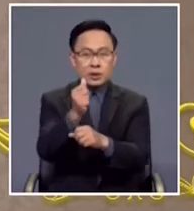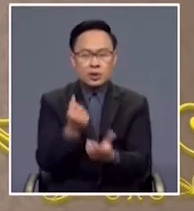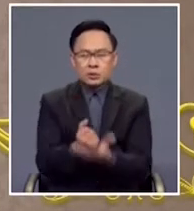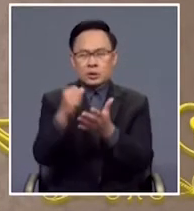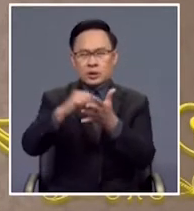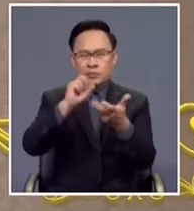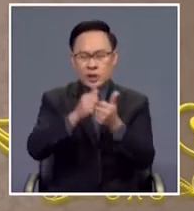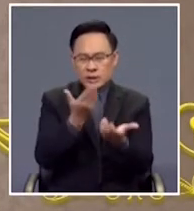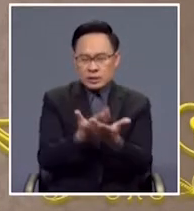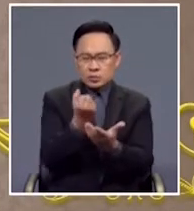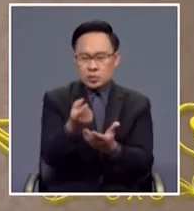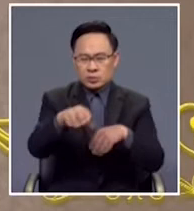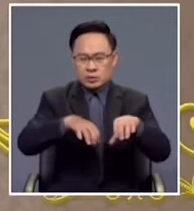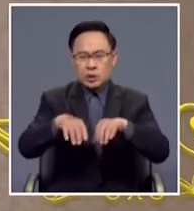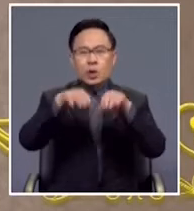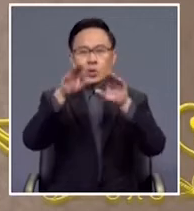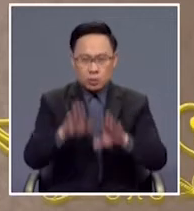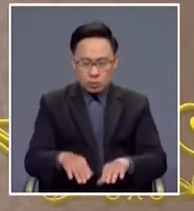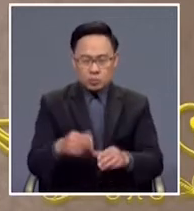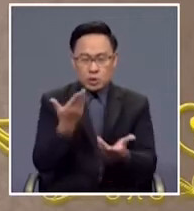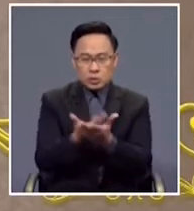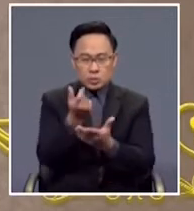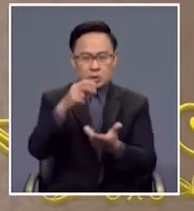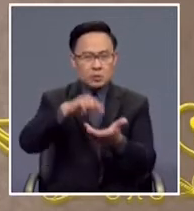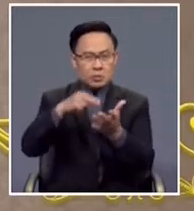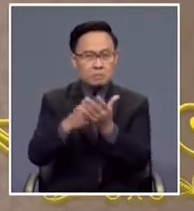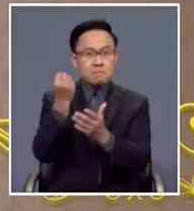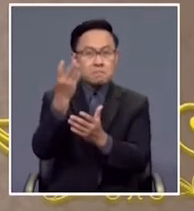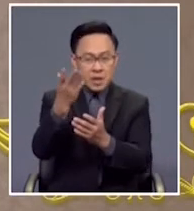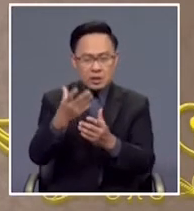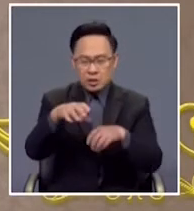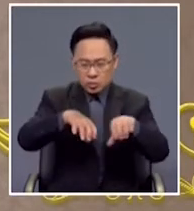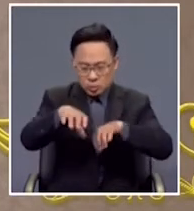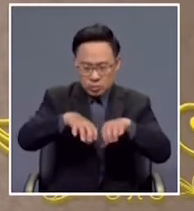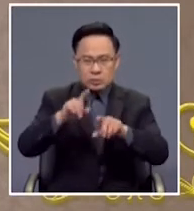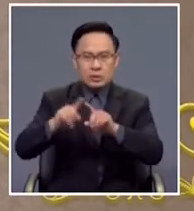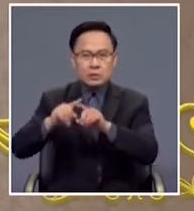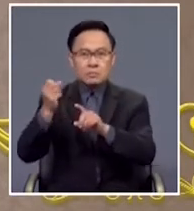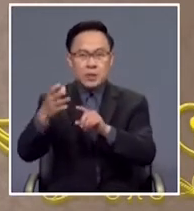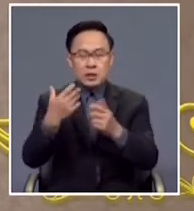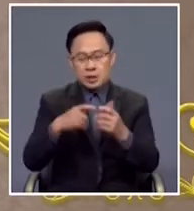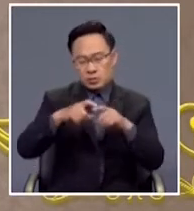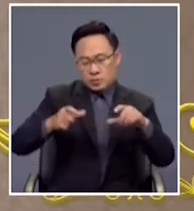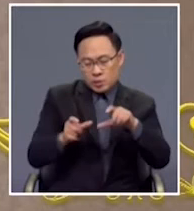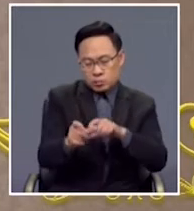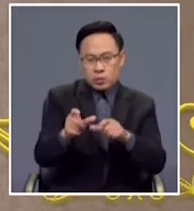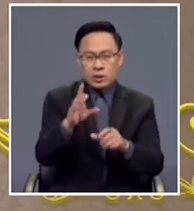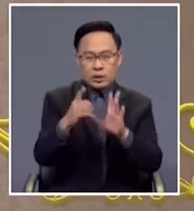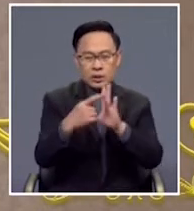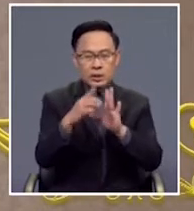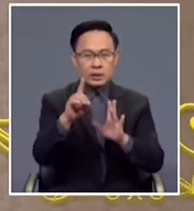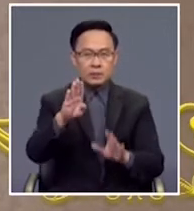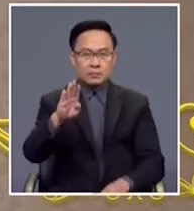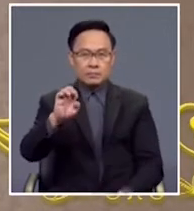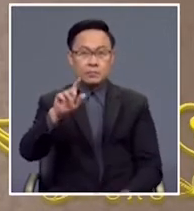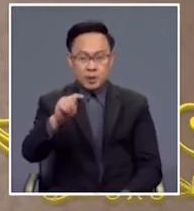าระการบริหารจัดการเงินสดที่มีต้นทุนสูงที่ผมได้กล่าวไปแล้วก่อนหน้านี้ด้วยและเพื่อสนับสนุนการใช้บัตรเดบิตให้แพร่หลาย